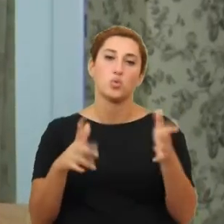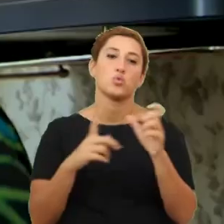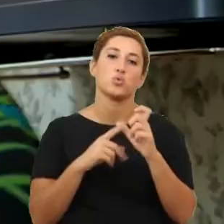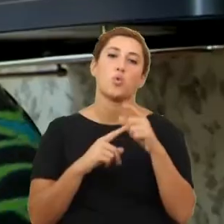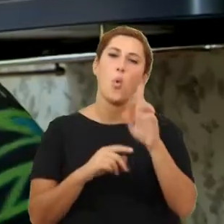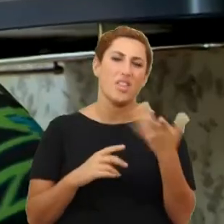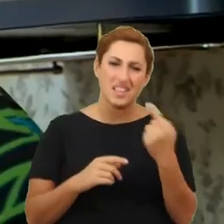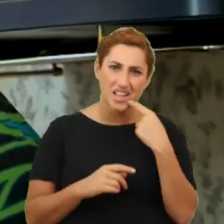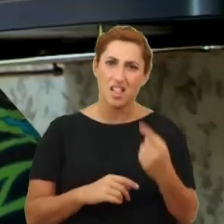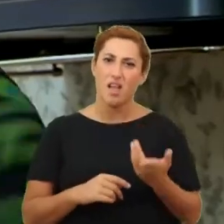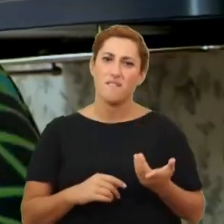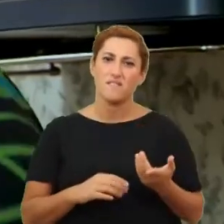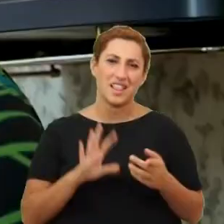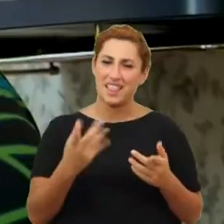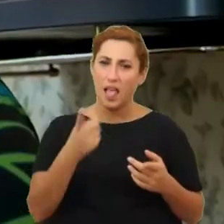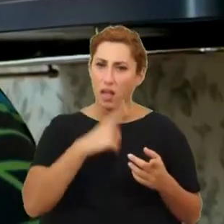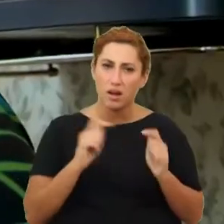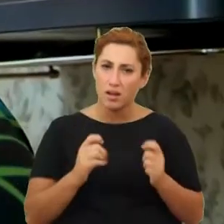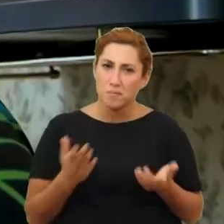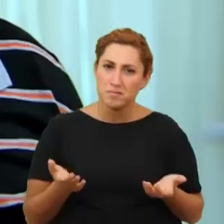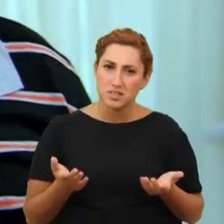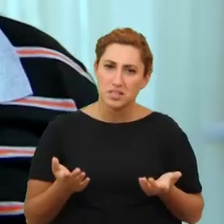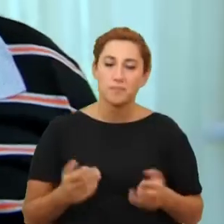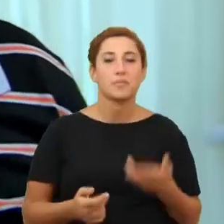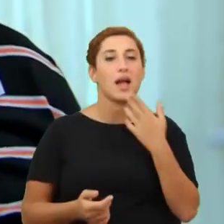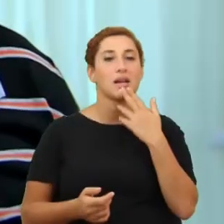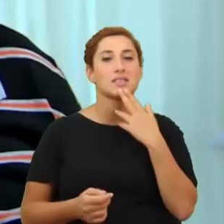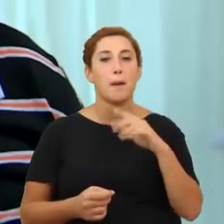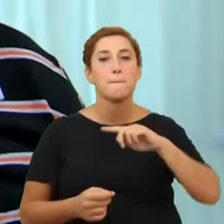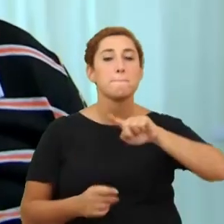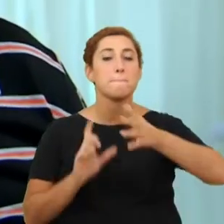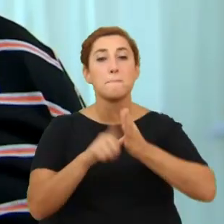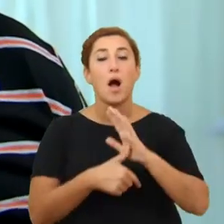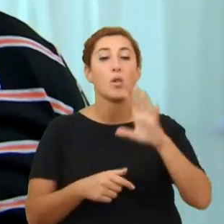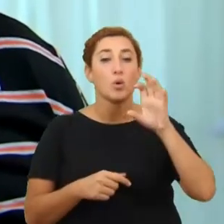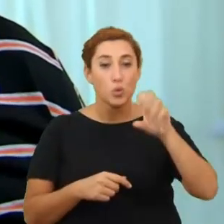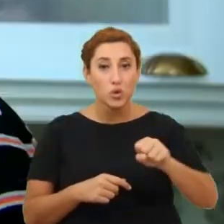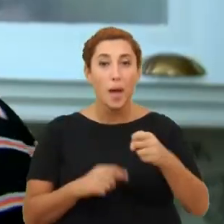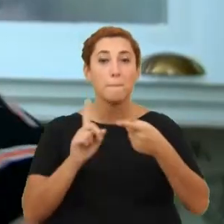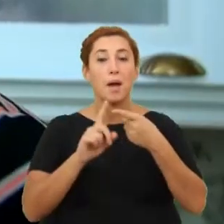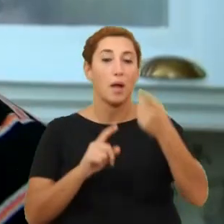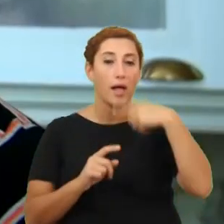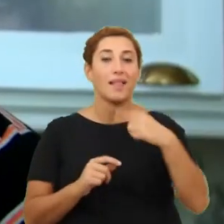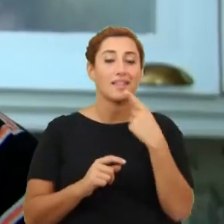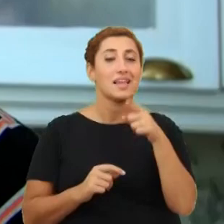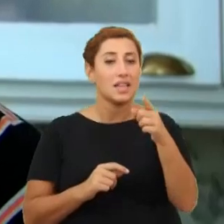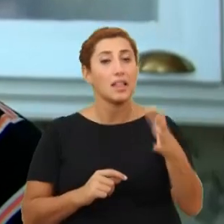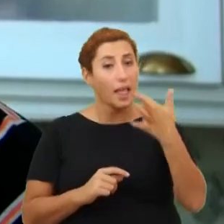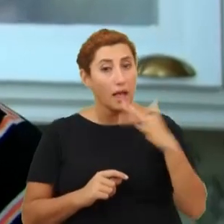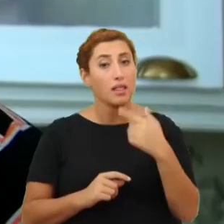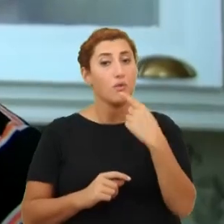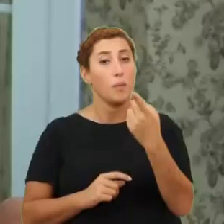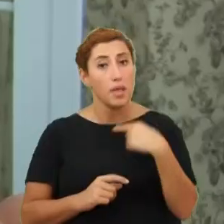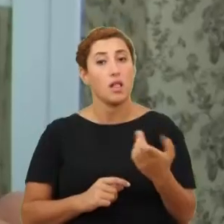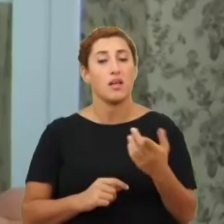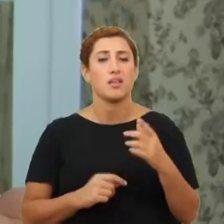Şükrü, o ne biçim laf ya? Niye yalasın parmağını falan? Kızım, bal tutan parmağını yalar derler. Sen de yala diyeyim,